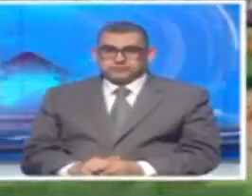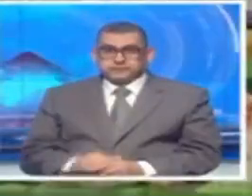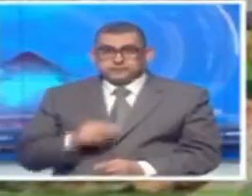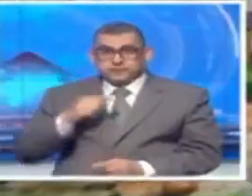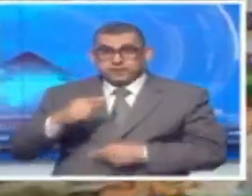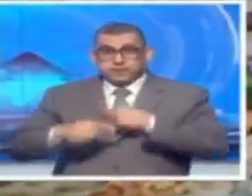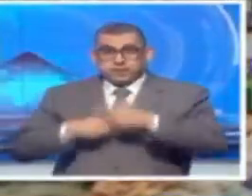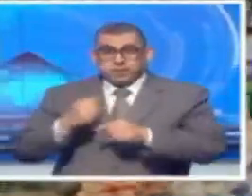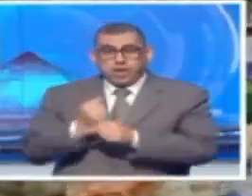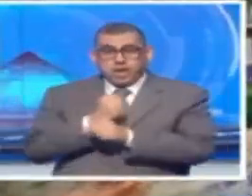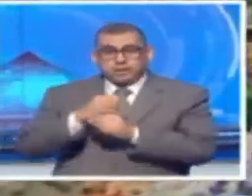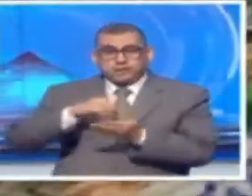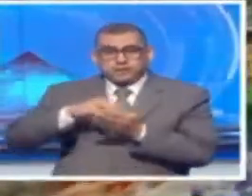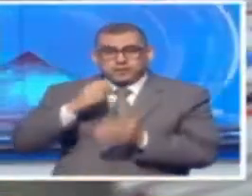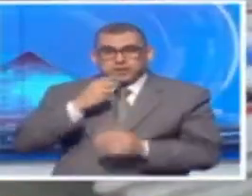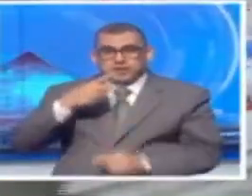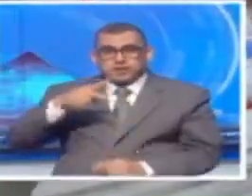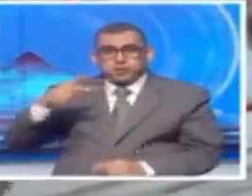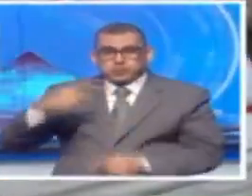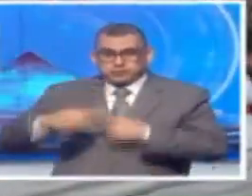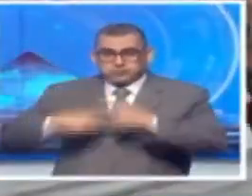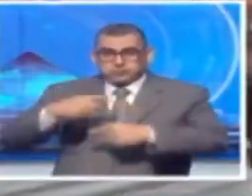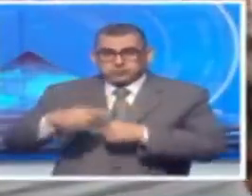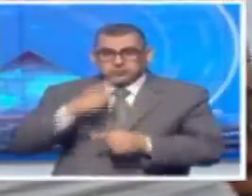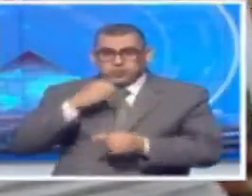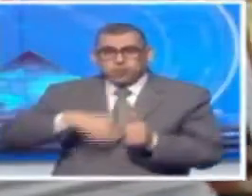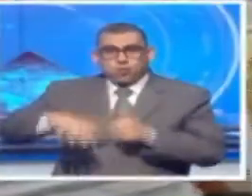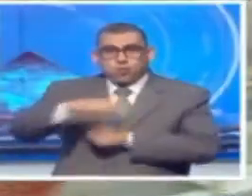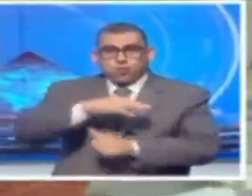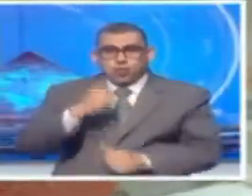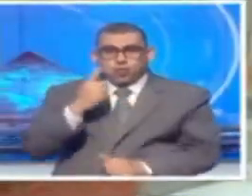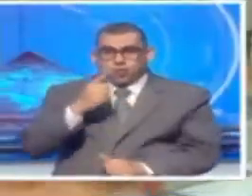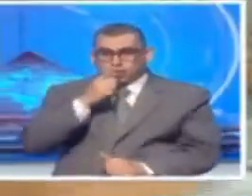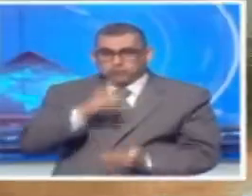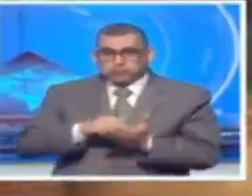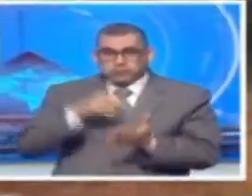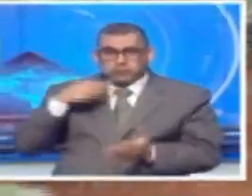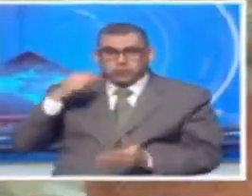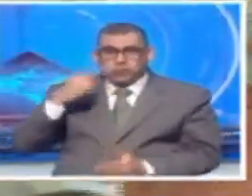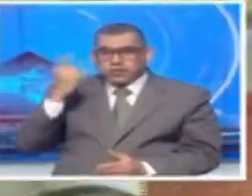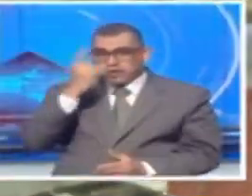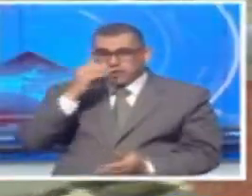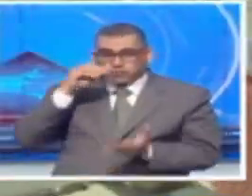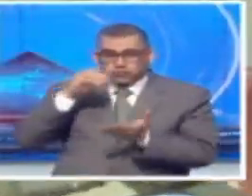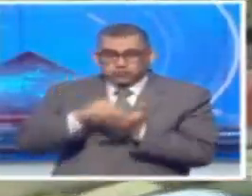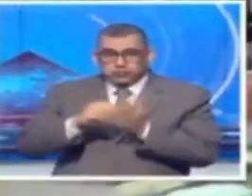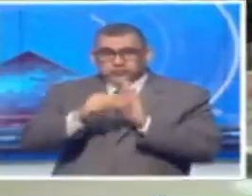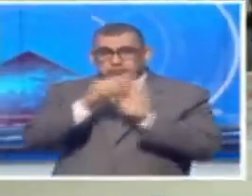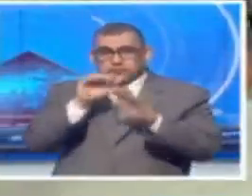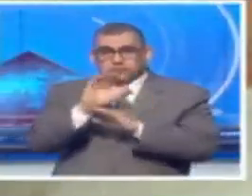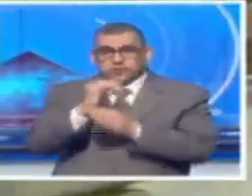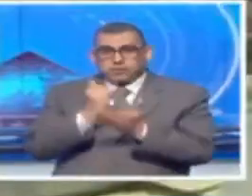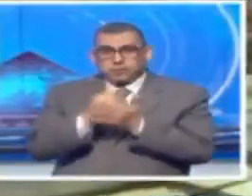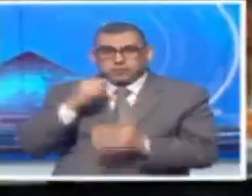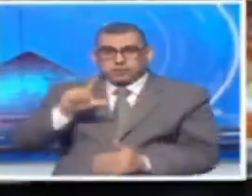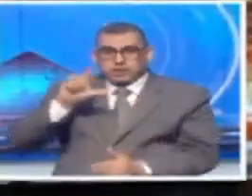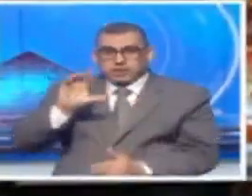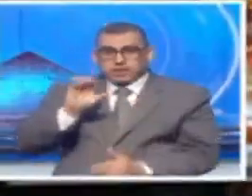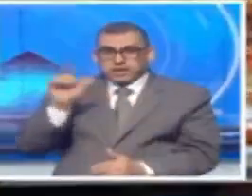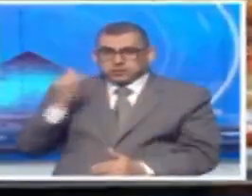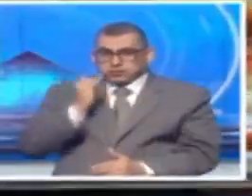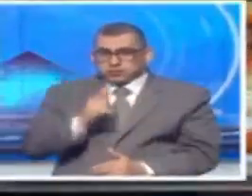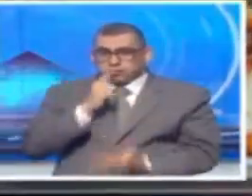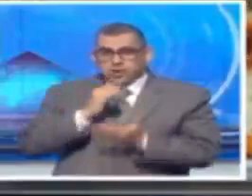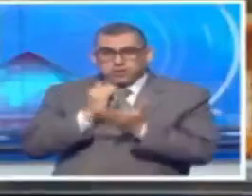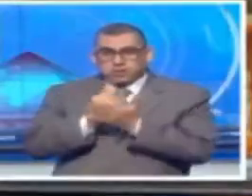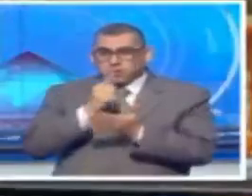تتواصل فعاليات المرحلة 22 من مبادرة كلنا واحد التي أطلقتها وزارة الداخلية تحت رعاية رئيس الجمهورية بعد أن